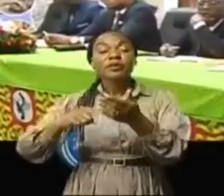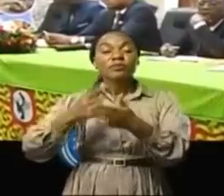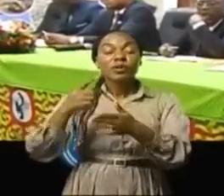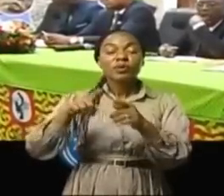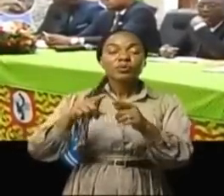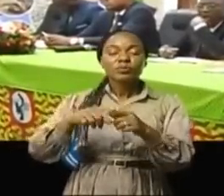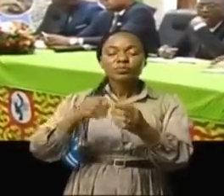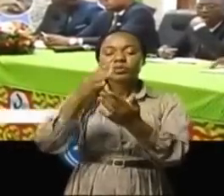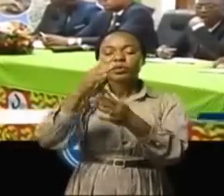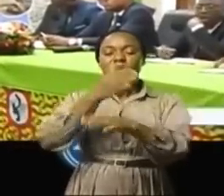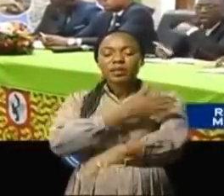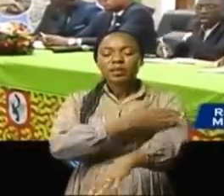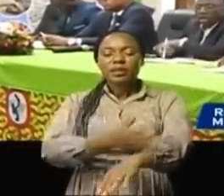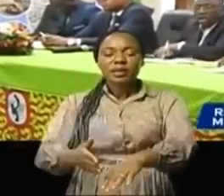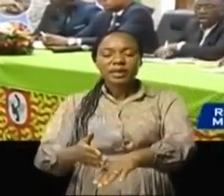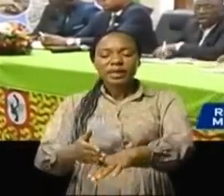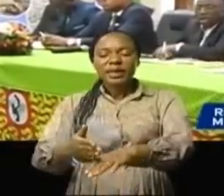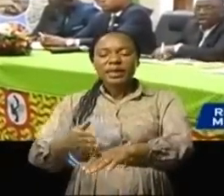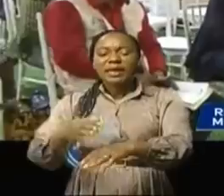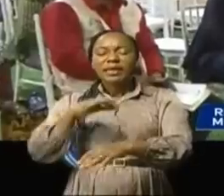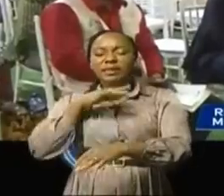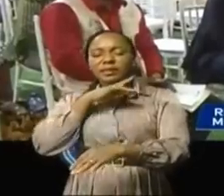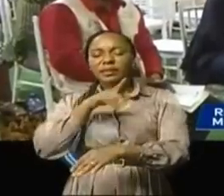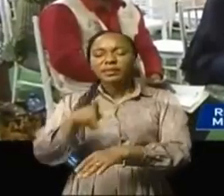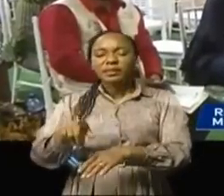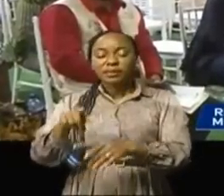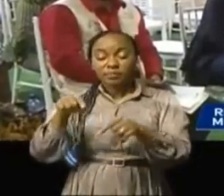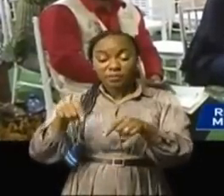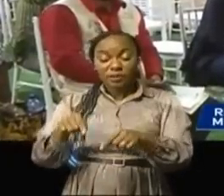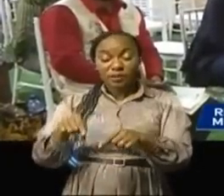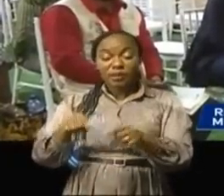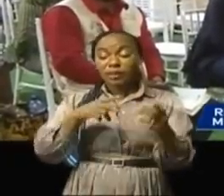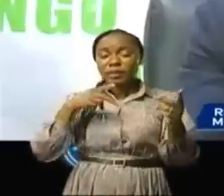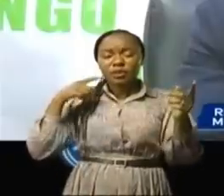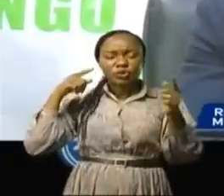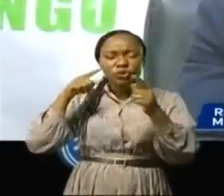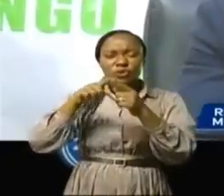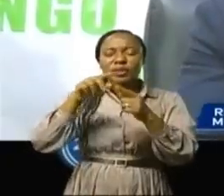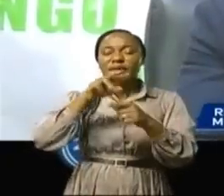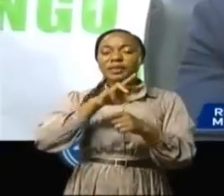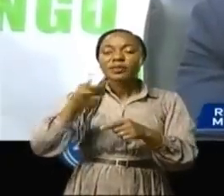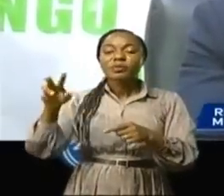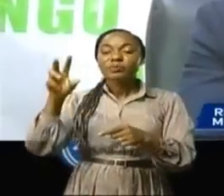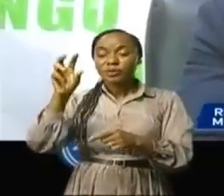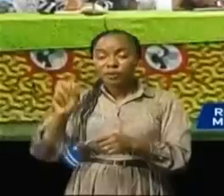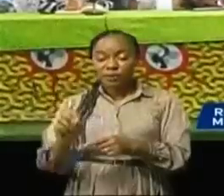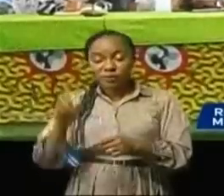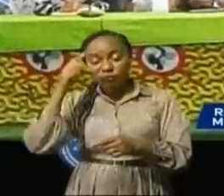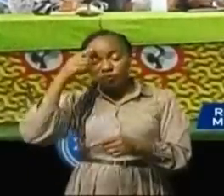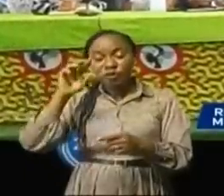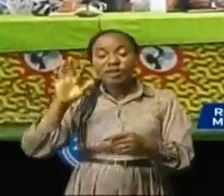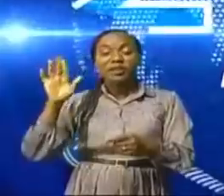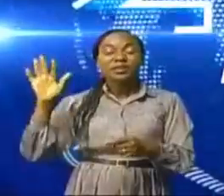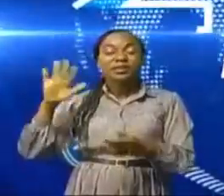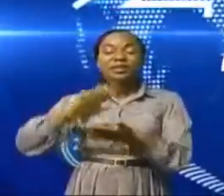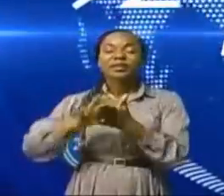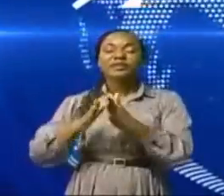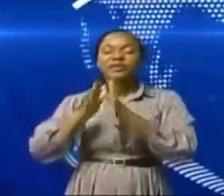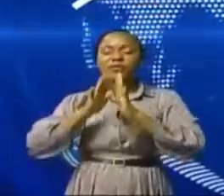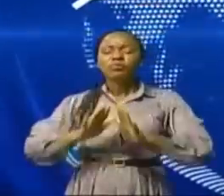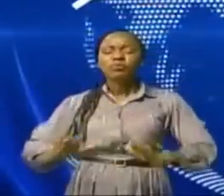à réduire la pollution des déchets plastiques d'ici à 2030 afin que Kinshasa redevienne